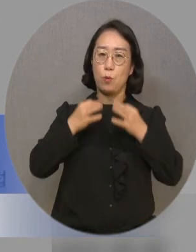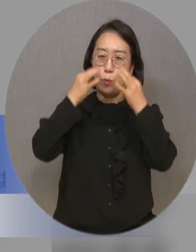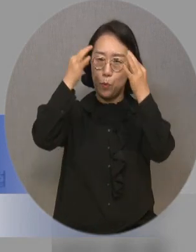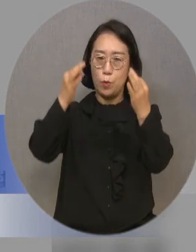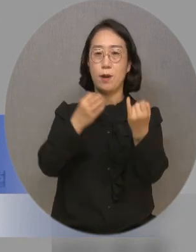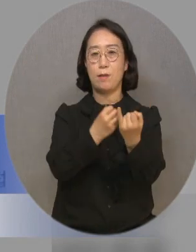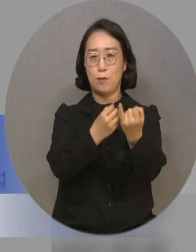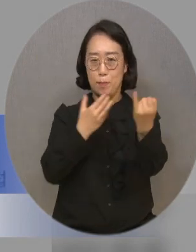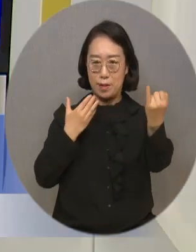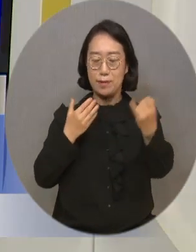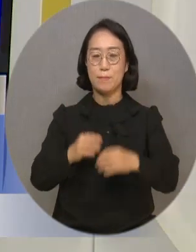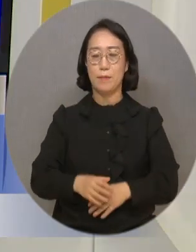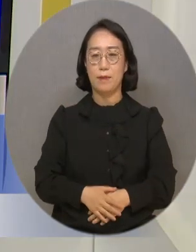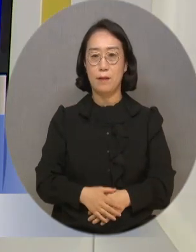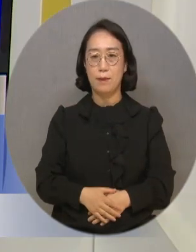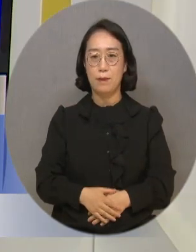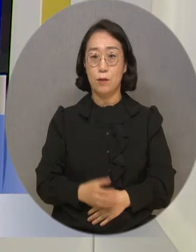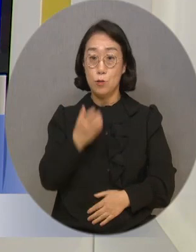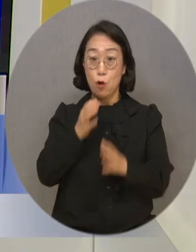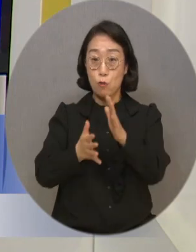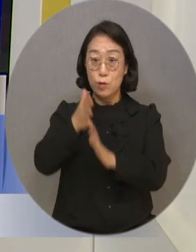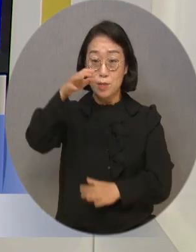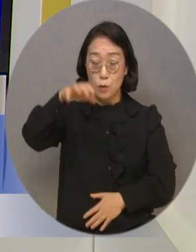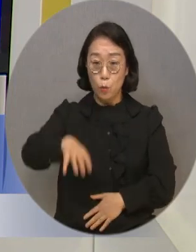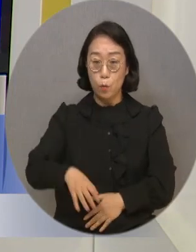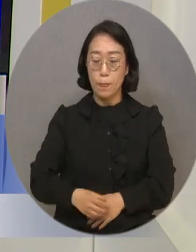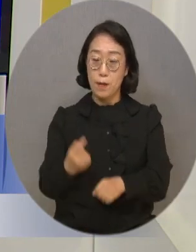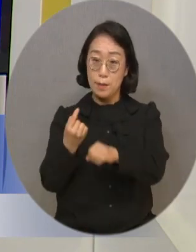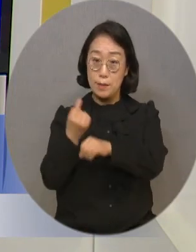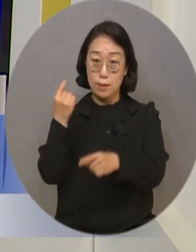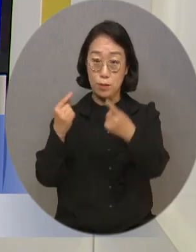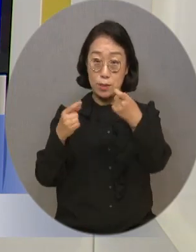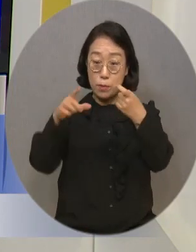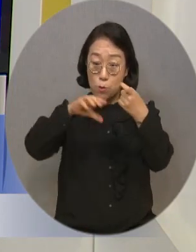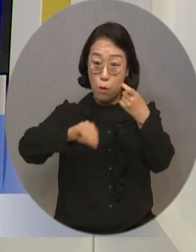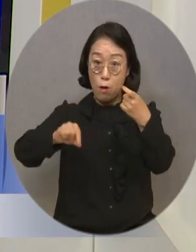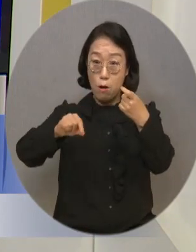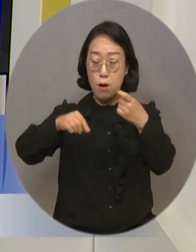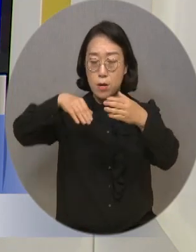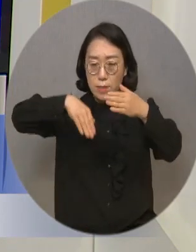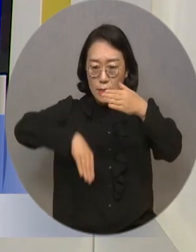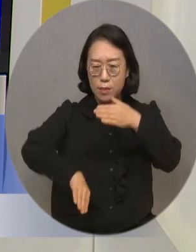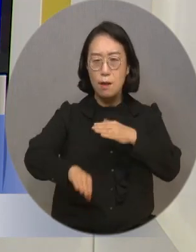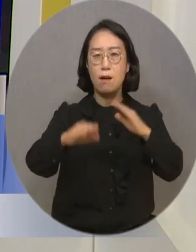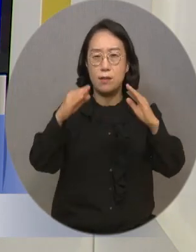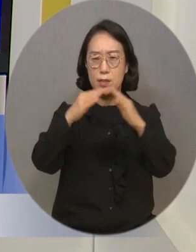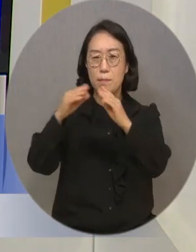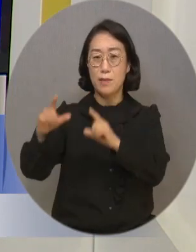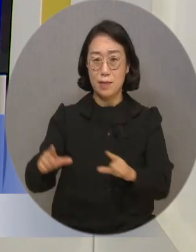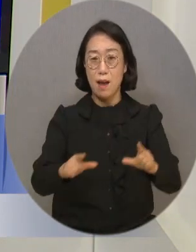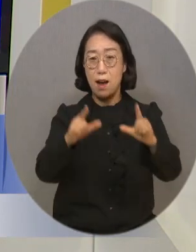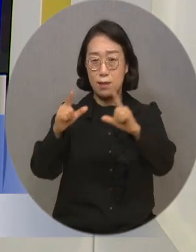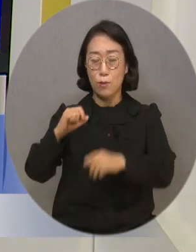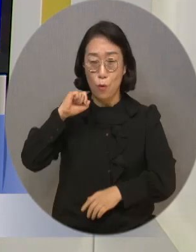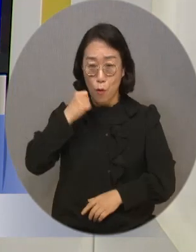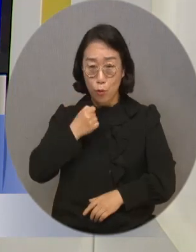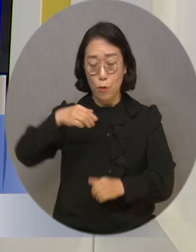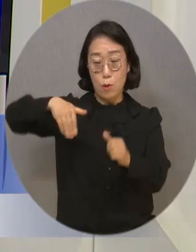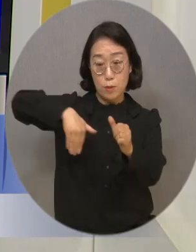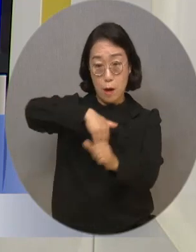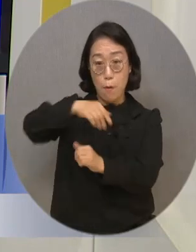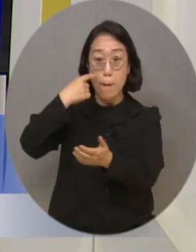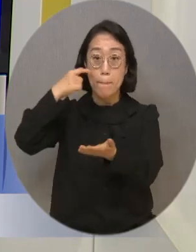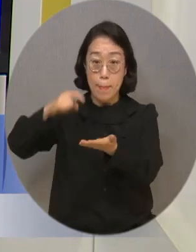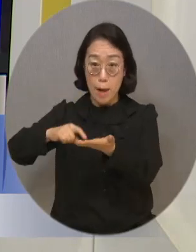말했습니다. 서울시가 지난해 11월 반지하 등의 열악한 주택을 발굴해 이 민관이 함께